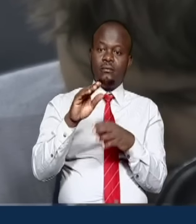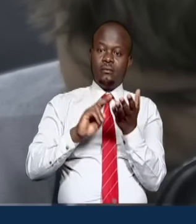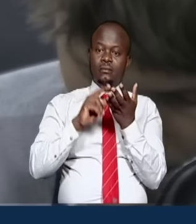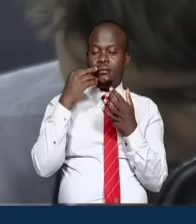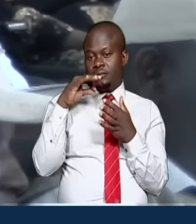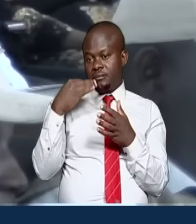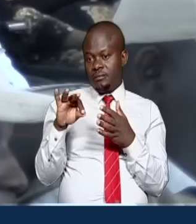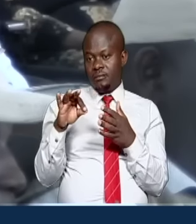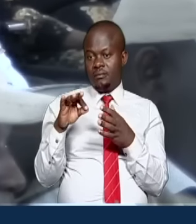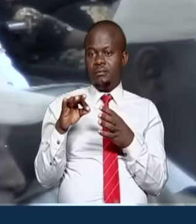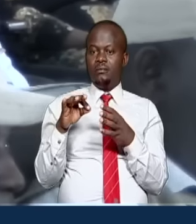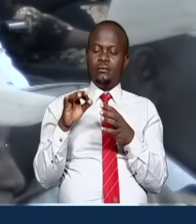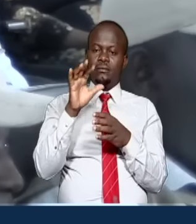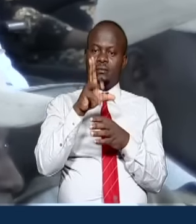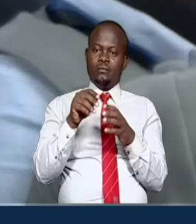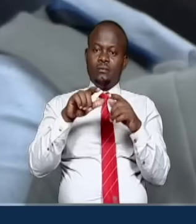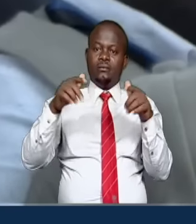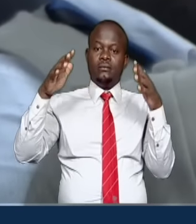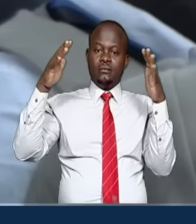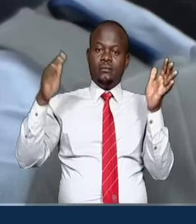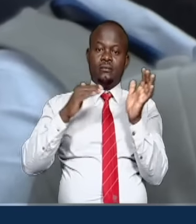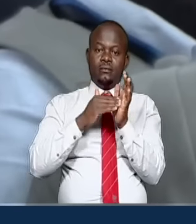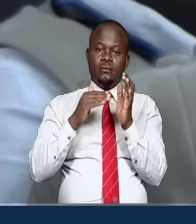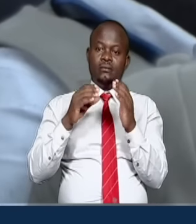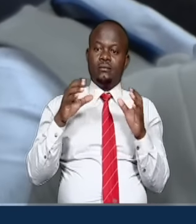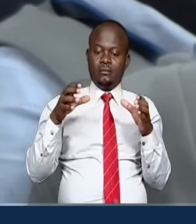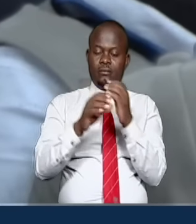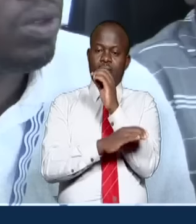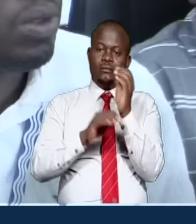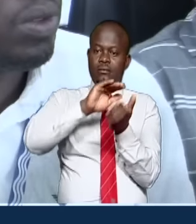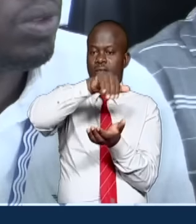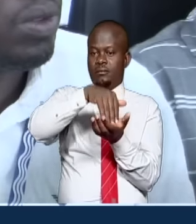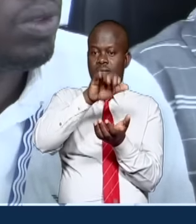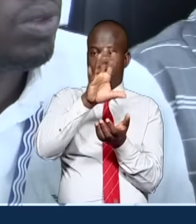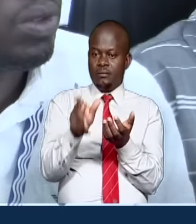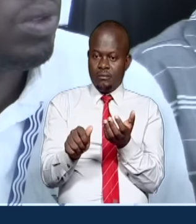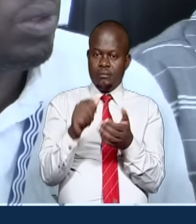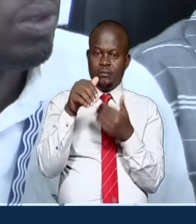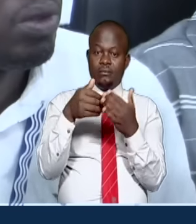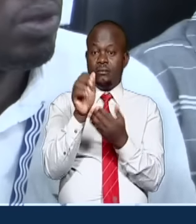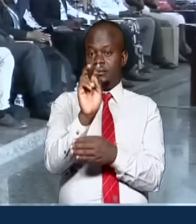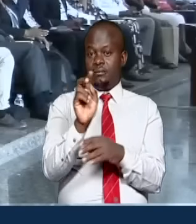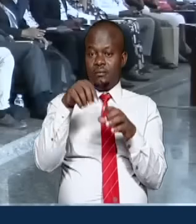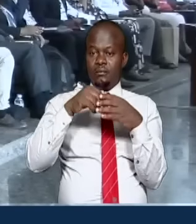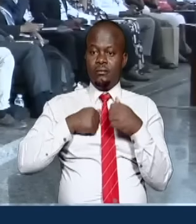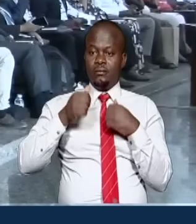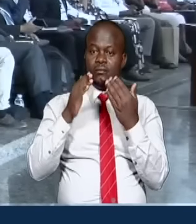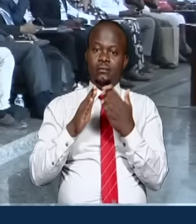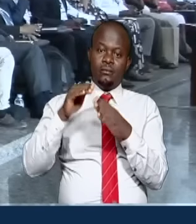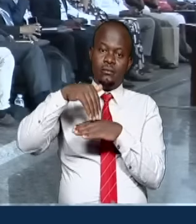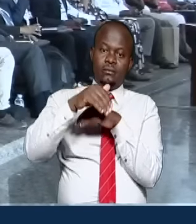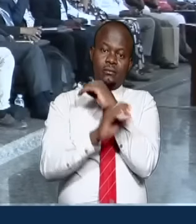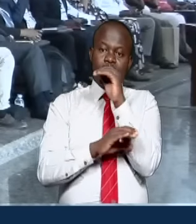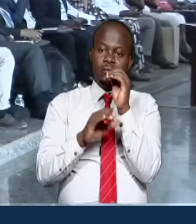igifaransa, ibihugu byo muri Afrika y'ibiyaga bigari ndetse n'uhuza ibihugu byo muri Afrika yo hagati. Izi ndorerezi kandi harimo izaje mu Rwanda zoherejwe na za